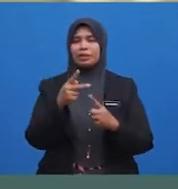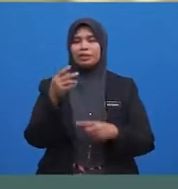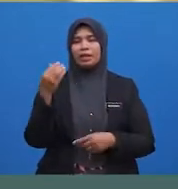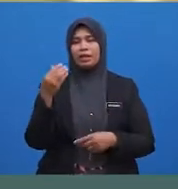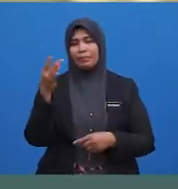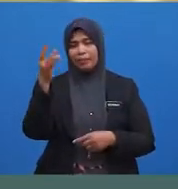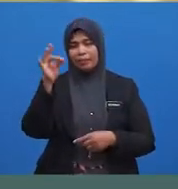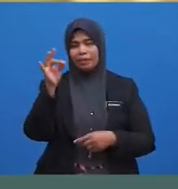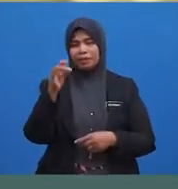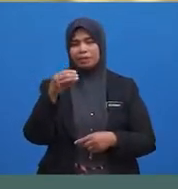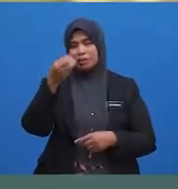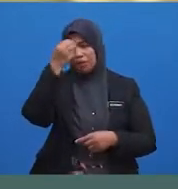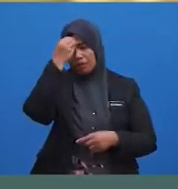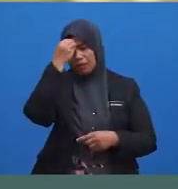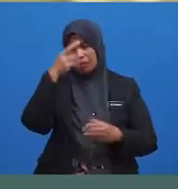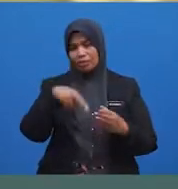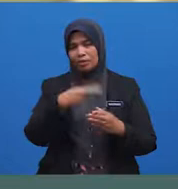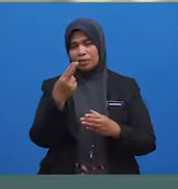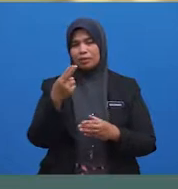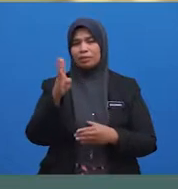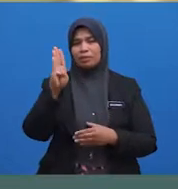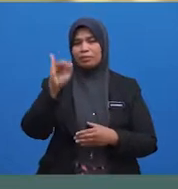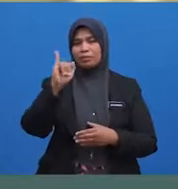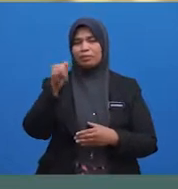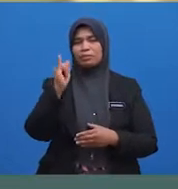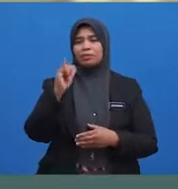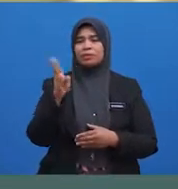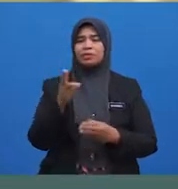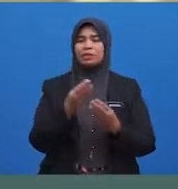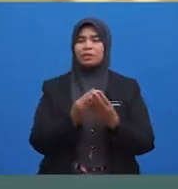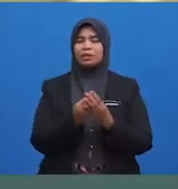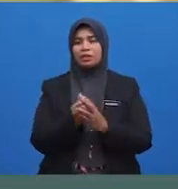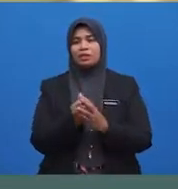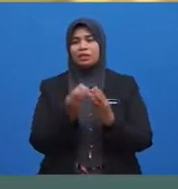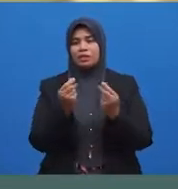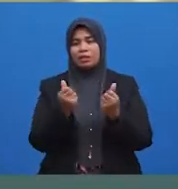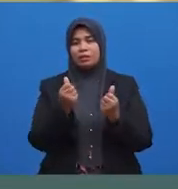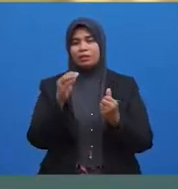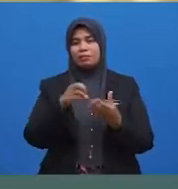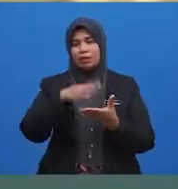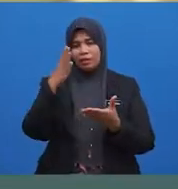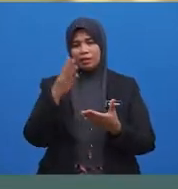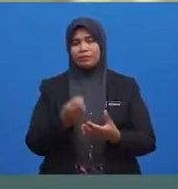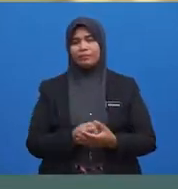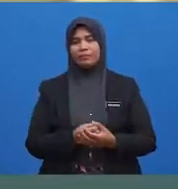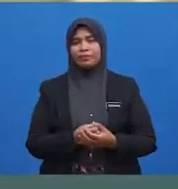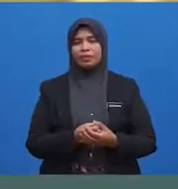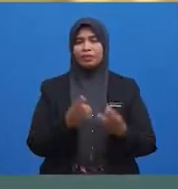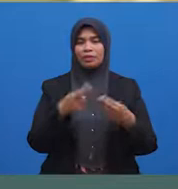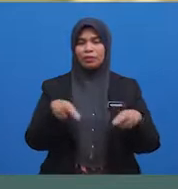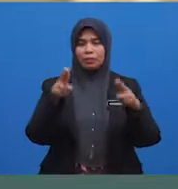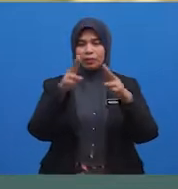Selangor menghasilkan biji timah yang banyak dan mampu memenuhi keperluan pedagang-pedagang luar,